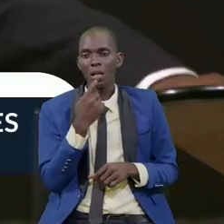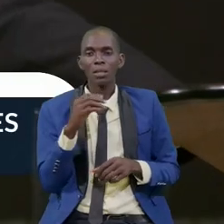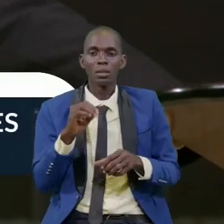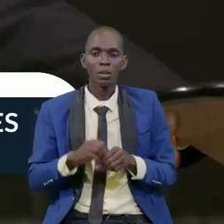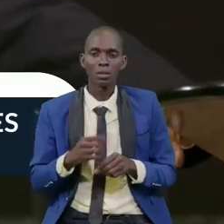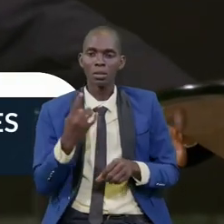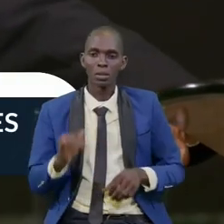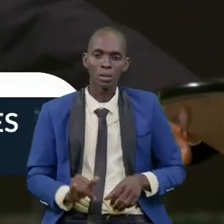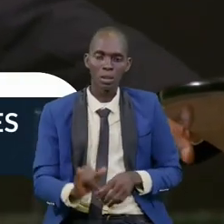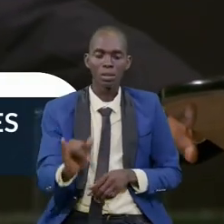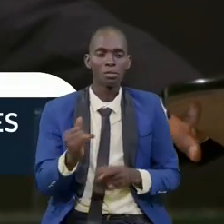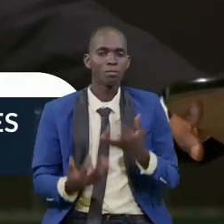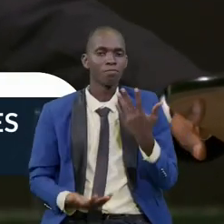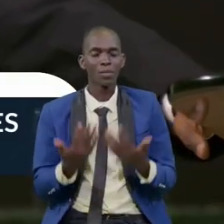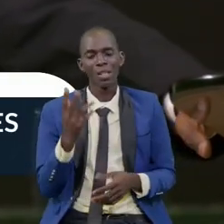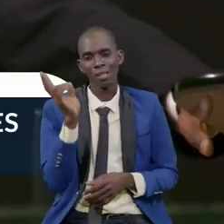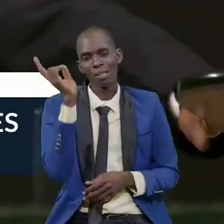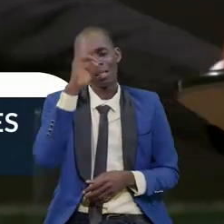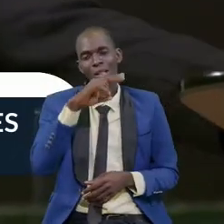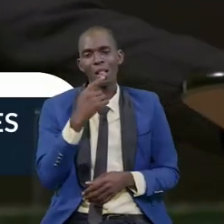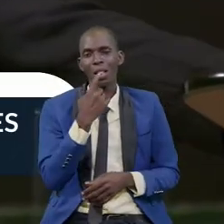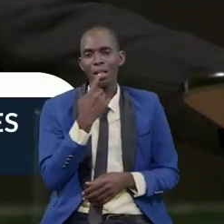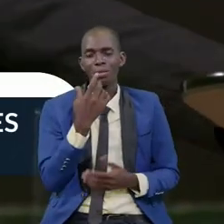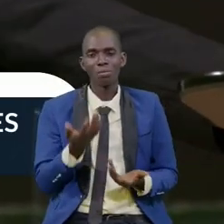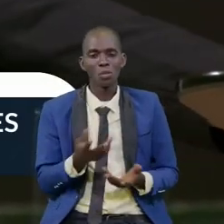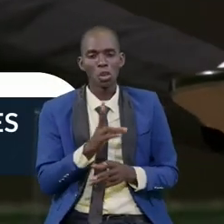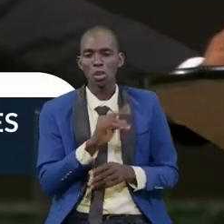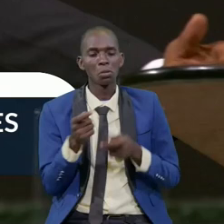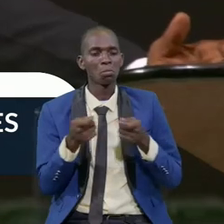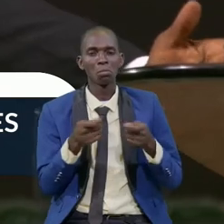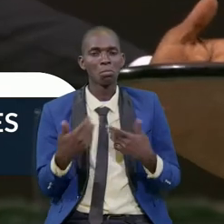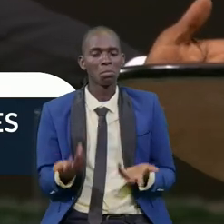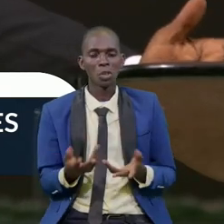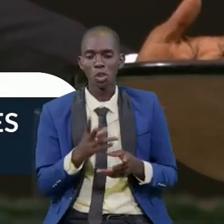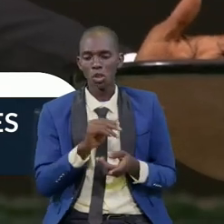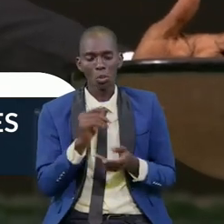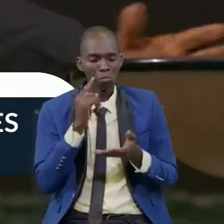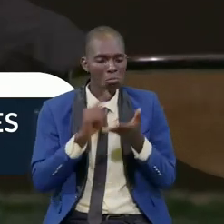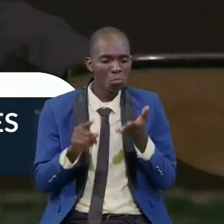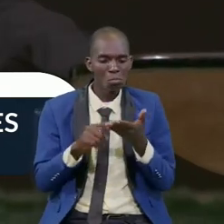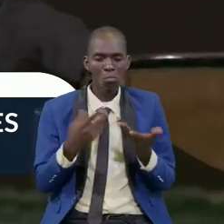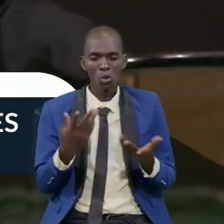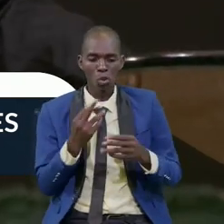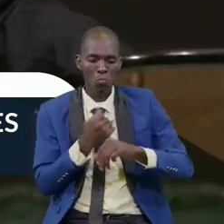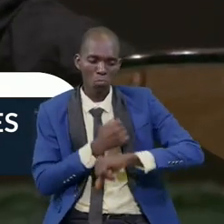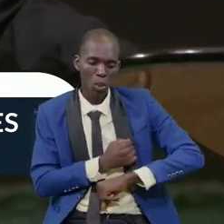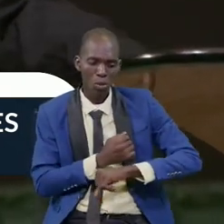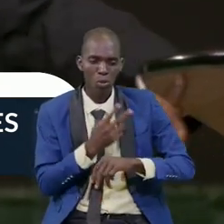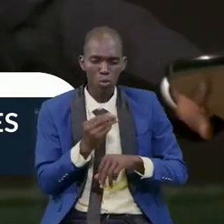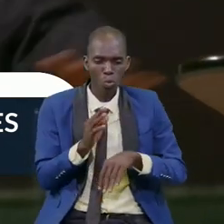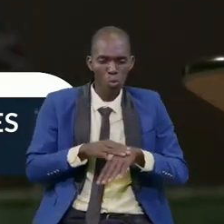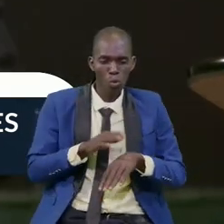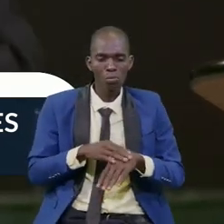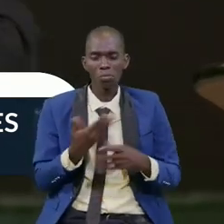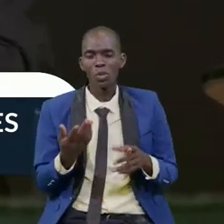déliées dans un feu durable. Il n'y a pas de contrôle. Il n'y a pas de